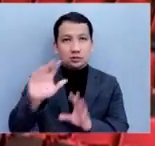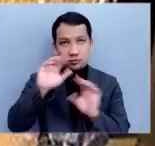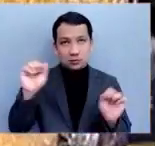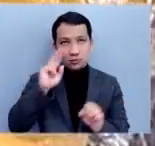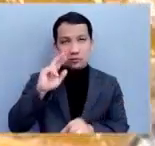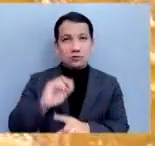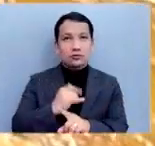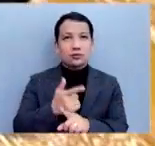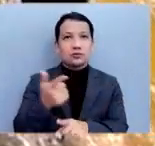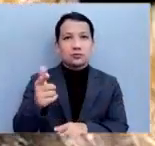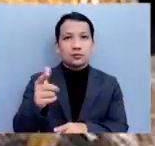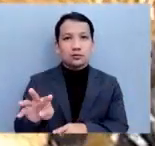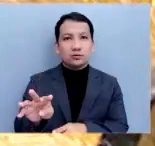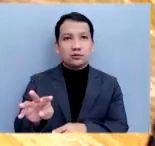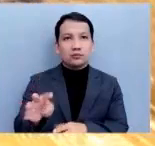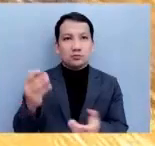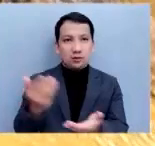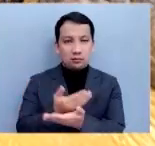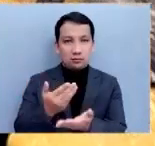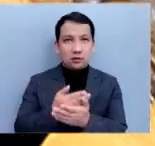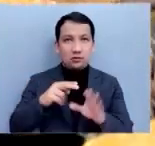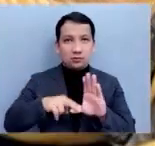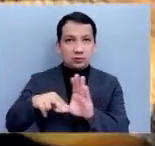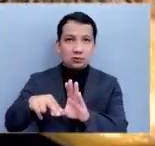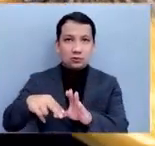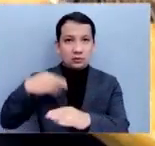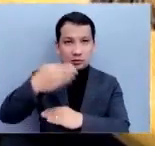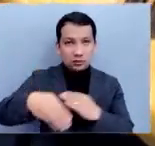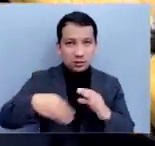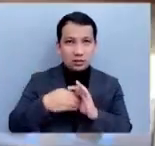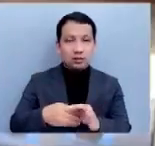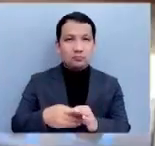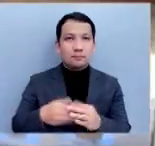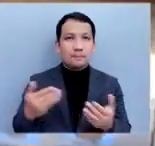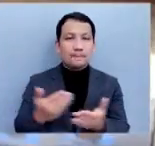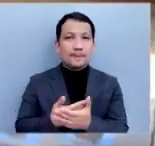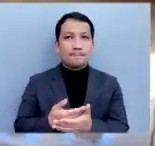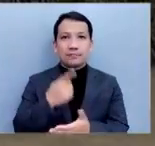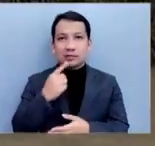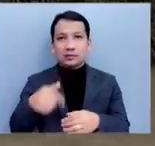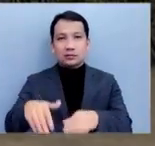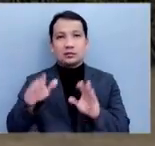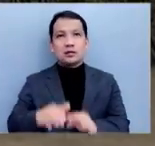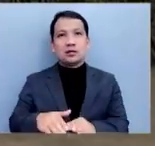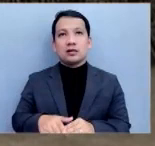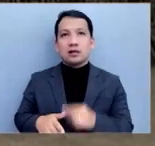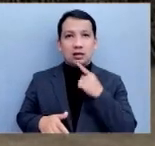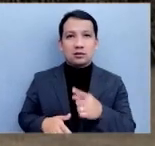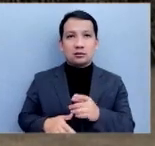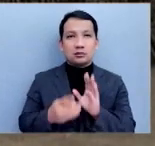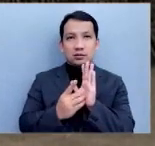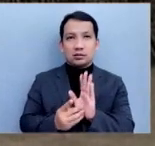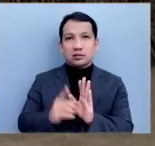July 24. May mga bagong upuan at mga naka-plastic pa. Bagong bihis din ang entrance ng plenaryo. Naka-display na rin